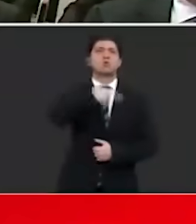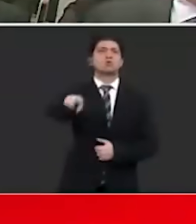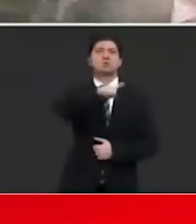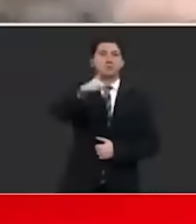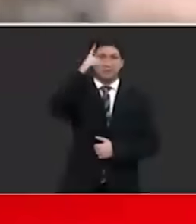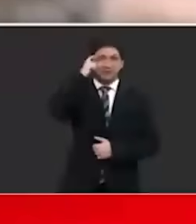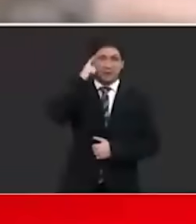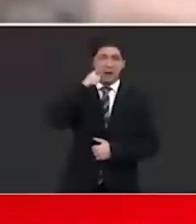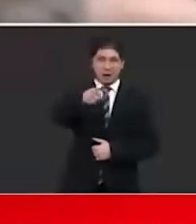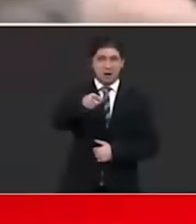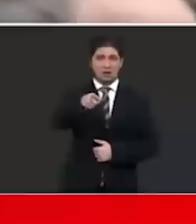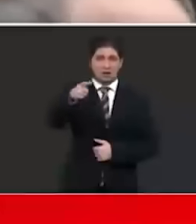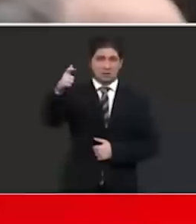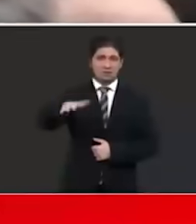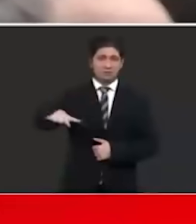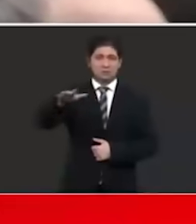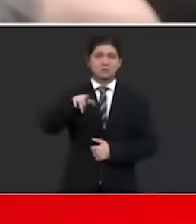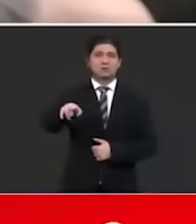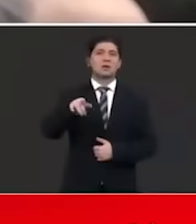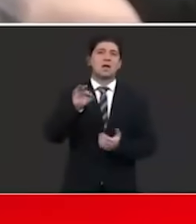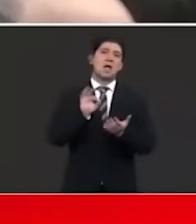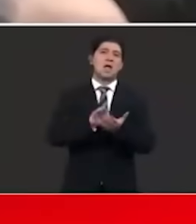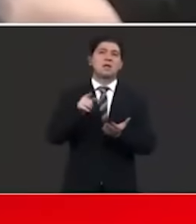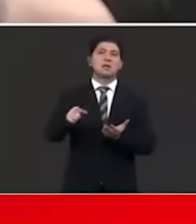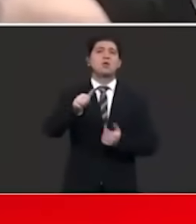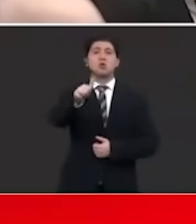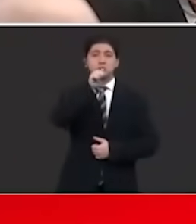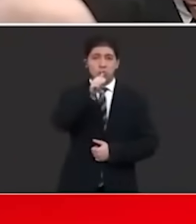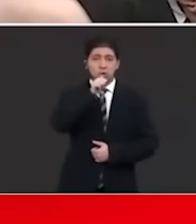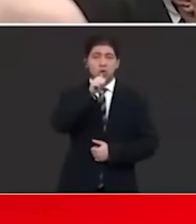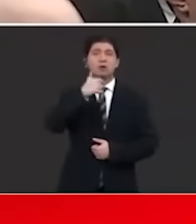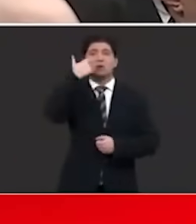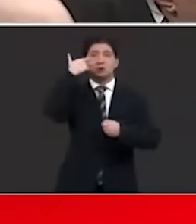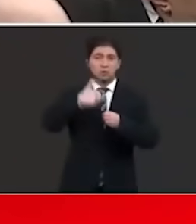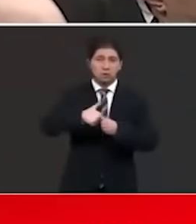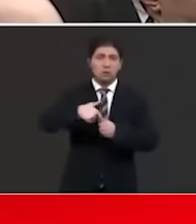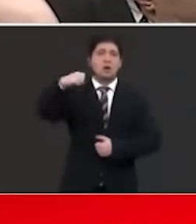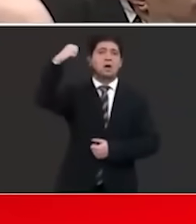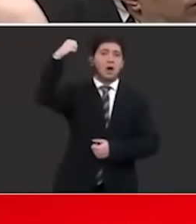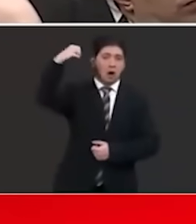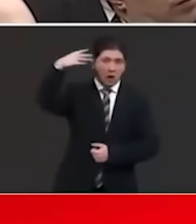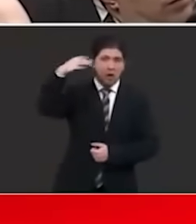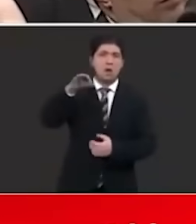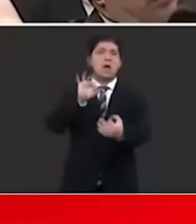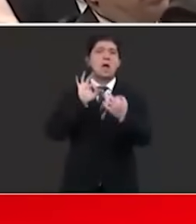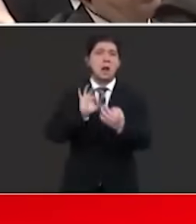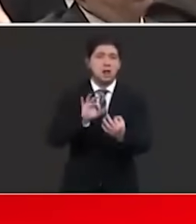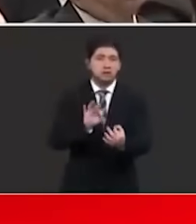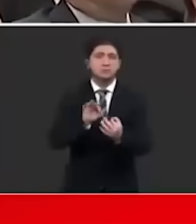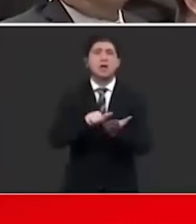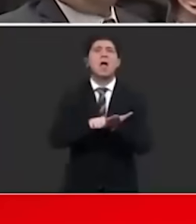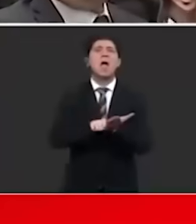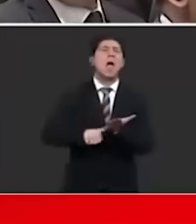İsrail suyunu, yakıtını, elektriğini, iletişimini